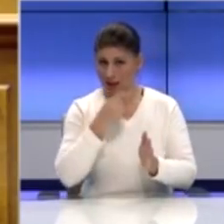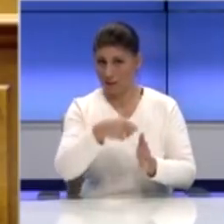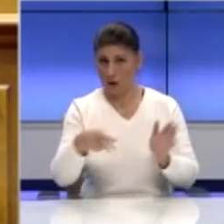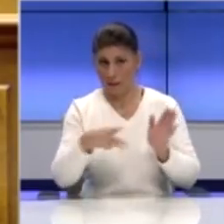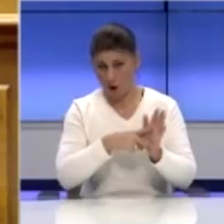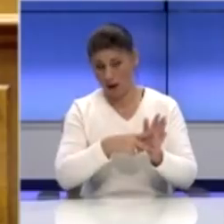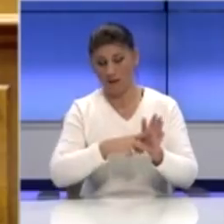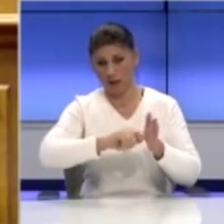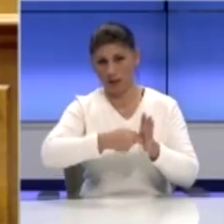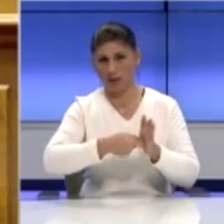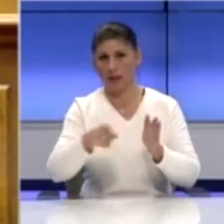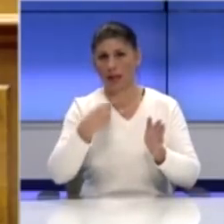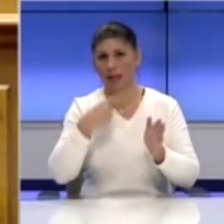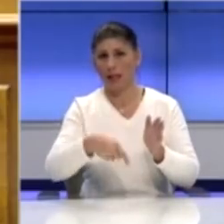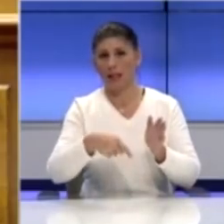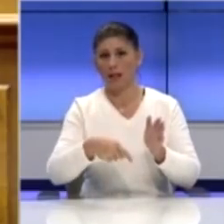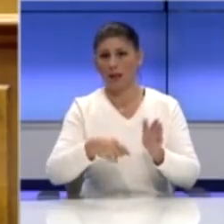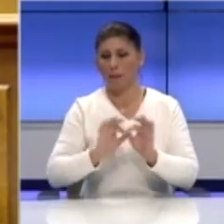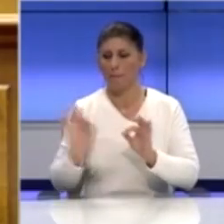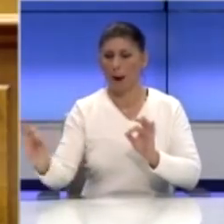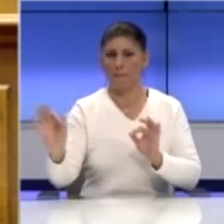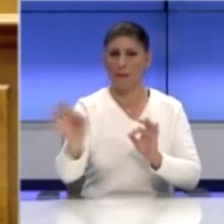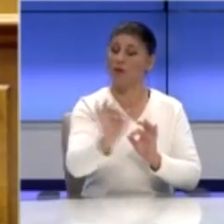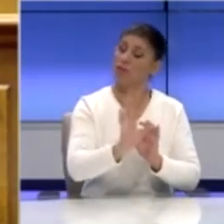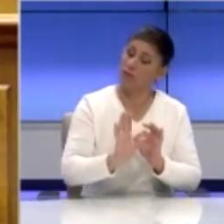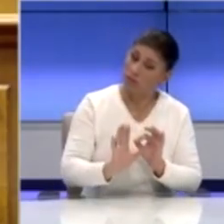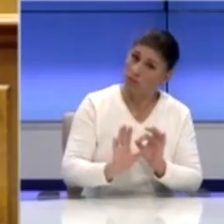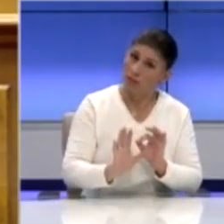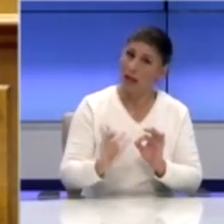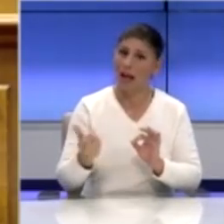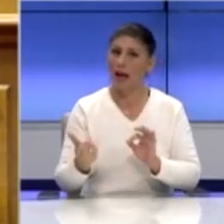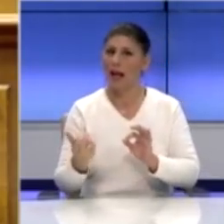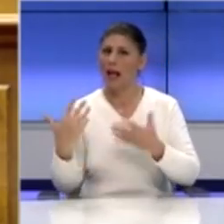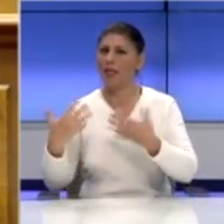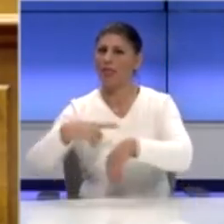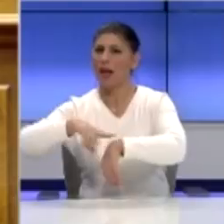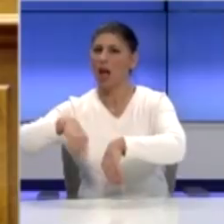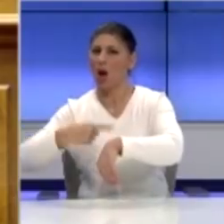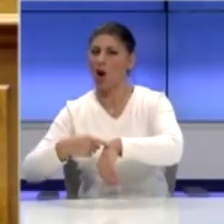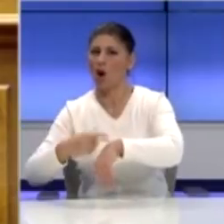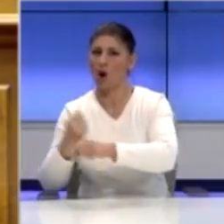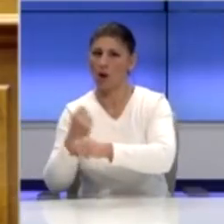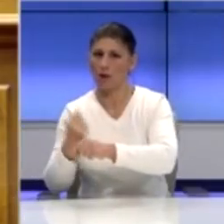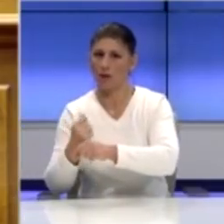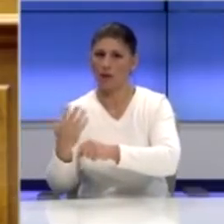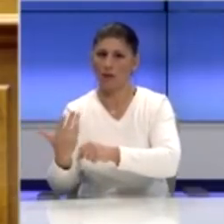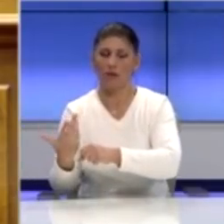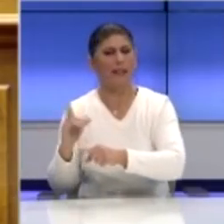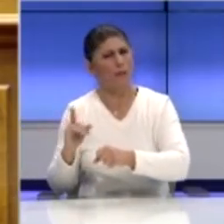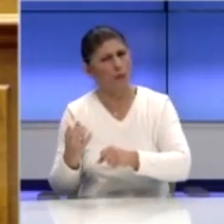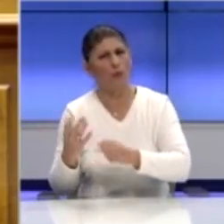έχετε απαγορεύσει, λέτε ότι συνιστούν εστίας μετάδοσης του ιού. Αλλά οι δεκάωρες βάρδιες, όπου δεκάδες